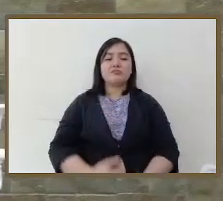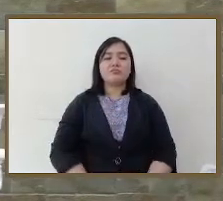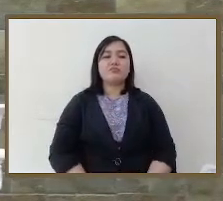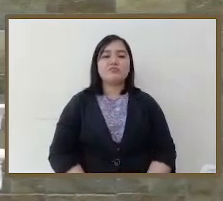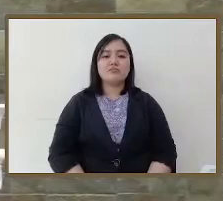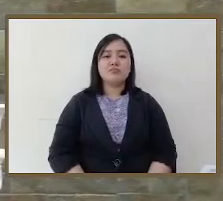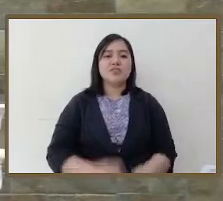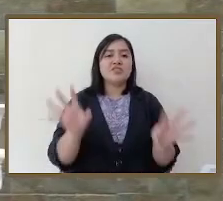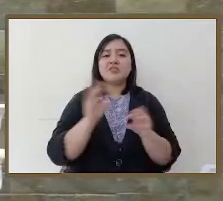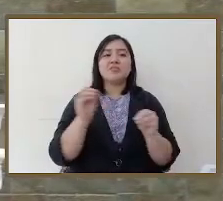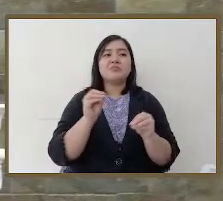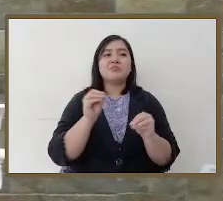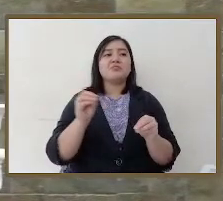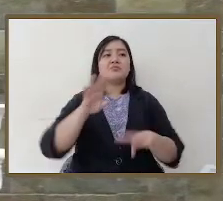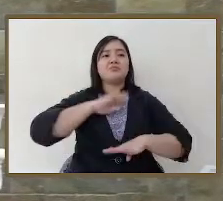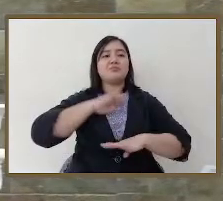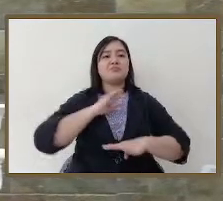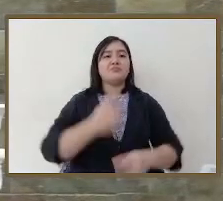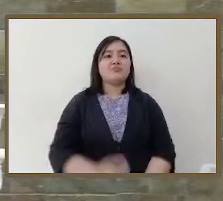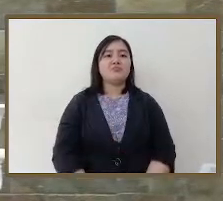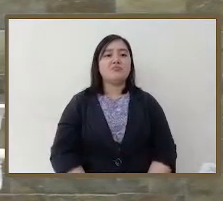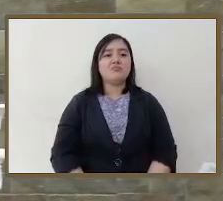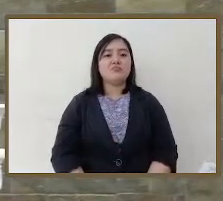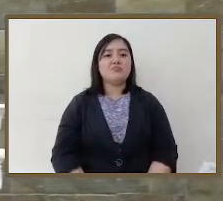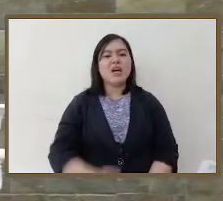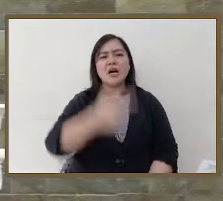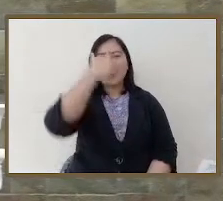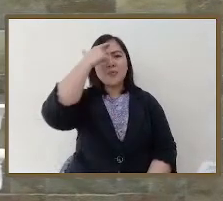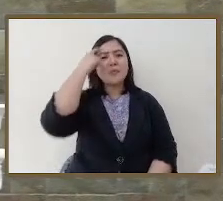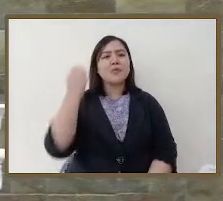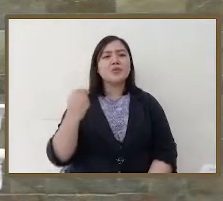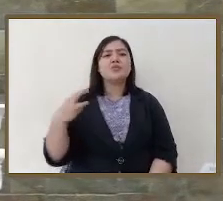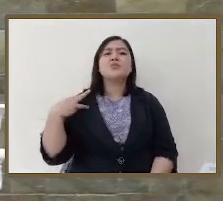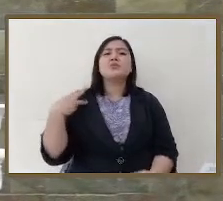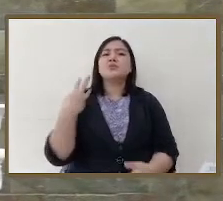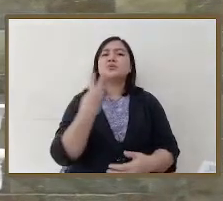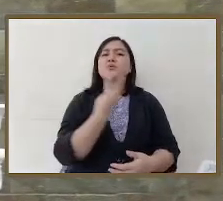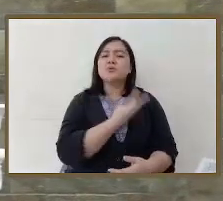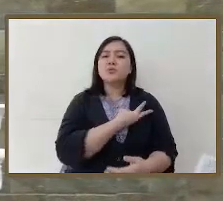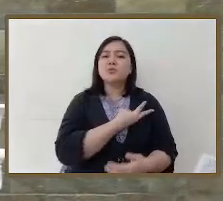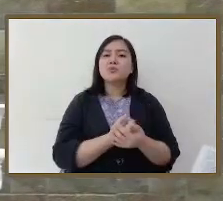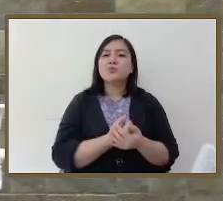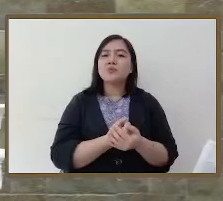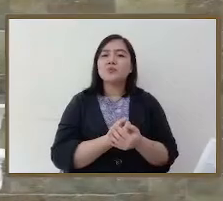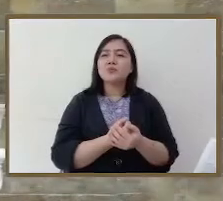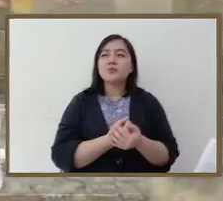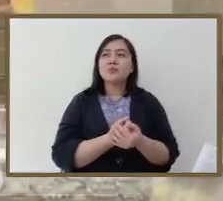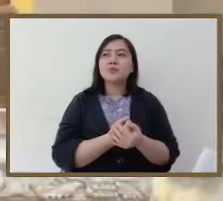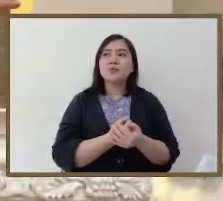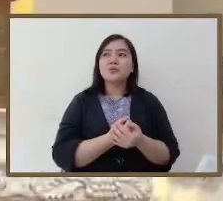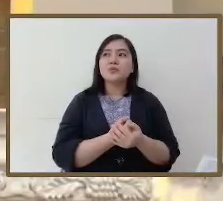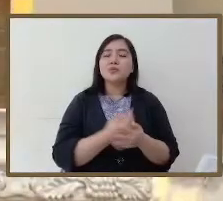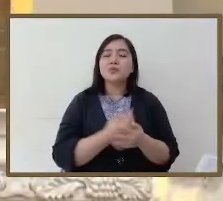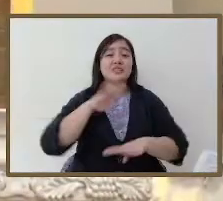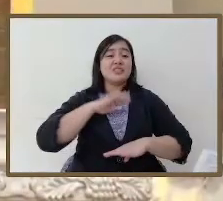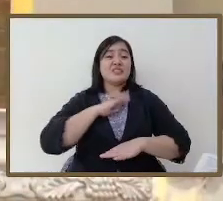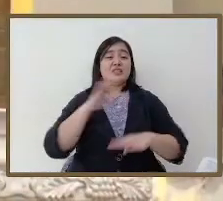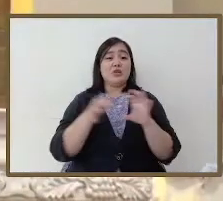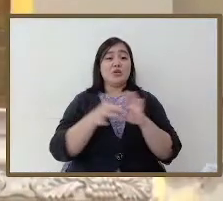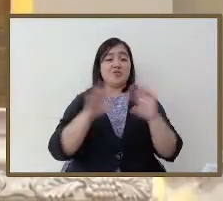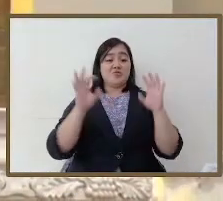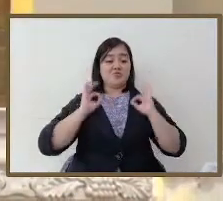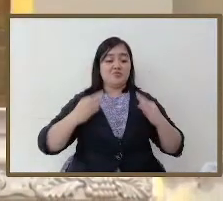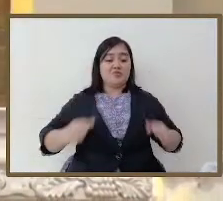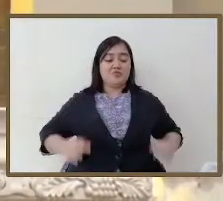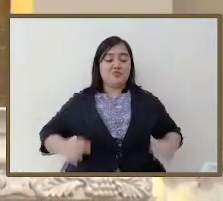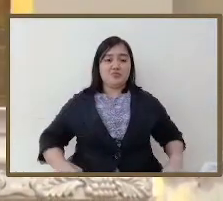mapatid, wala hong contentment dyan. Sapagkat hindi natin lahat, ang contentment ng flesh ay nandito mga kapatid sa lupa,